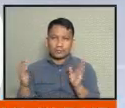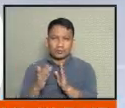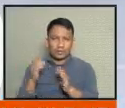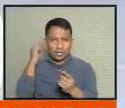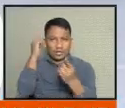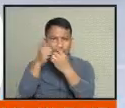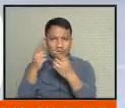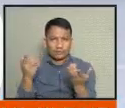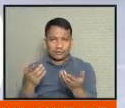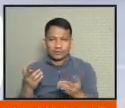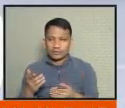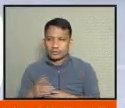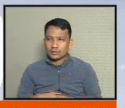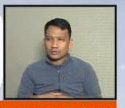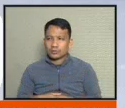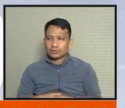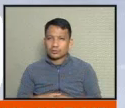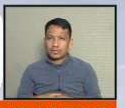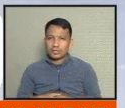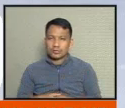yung